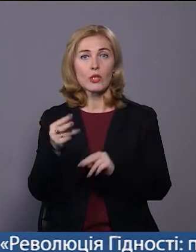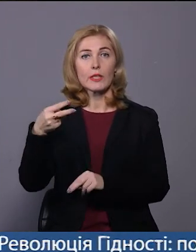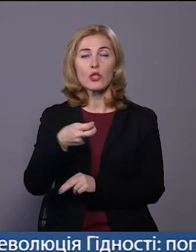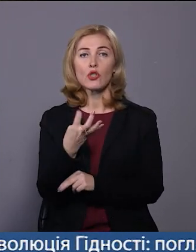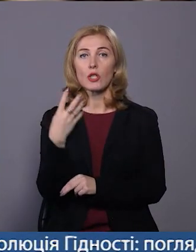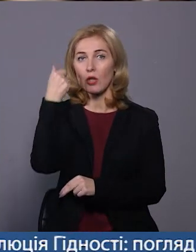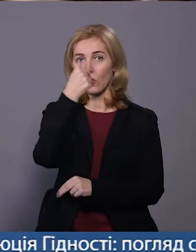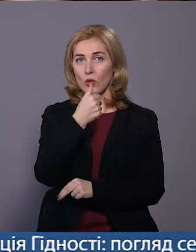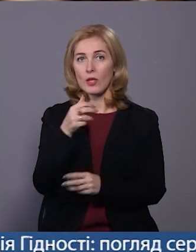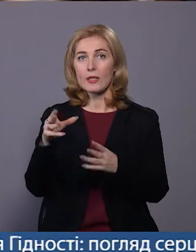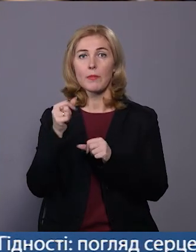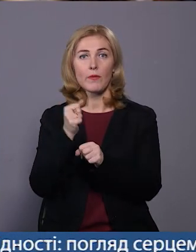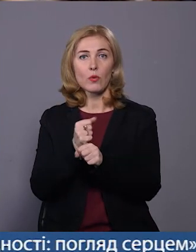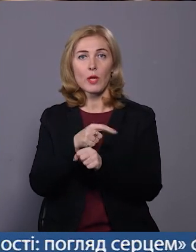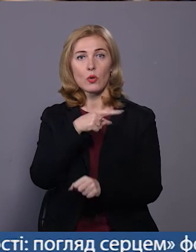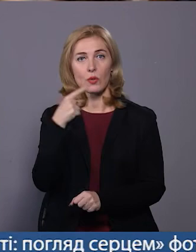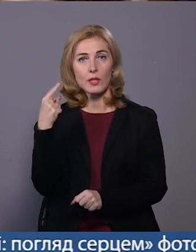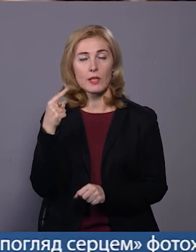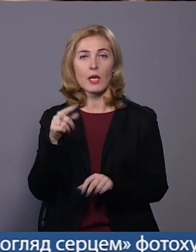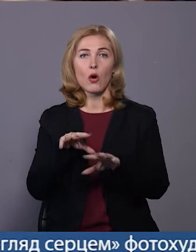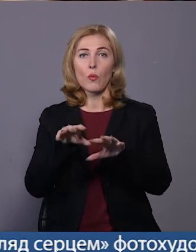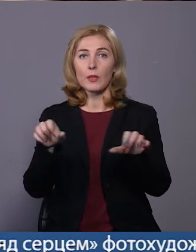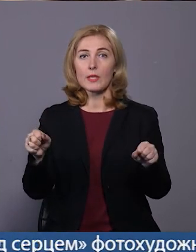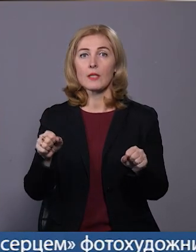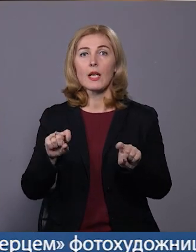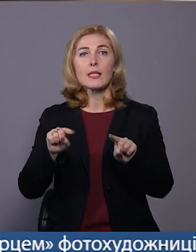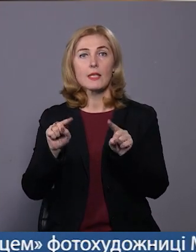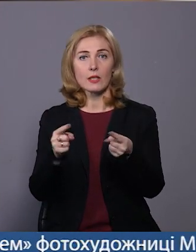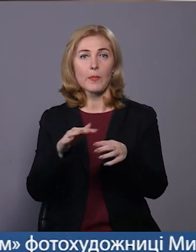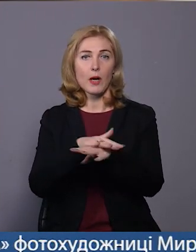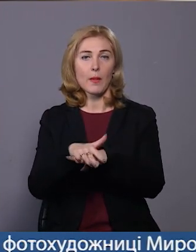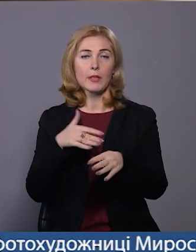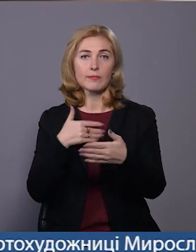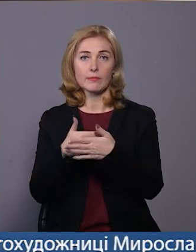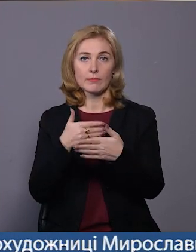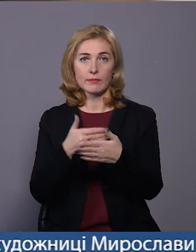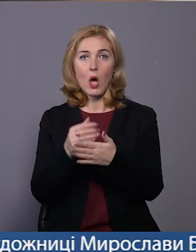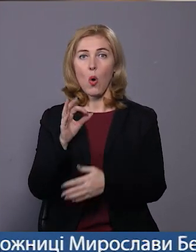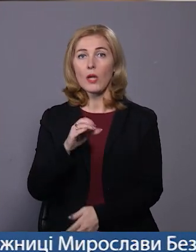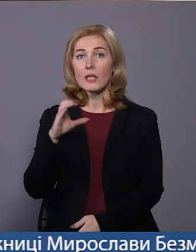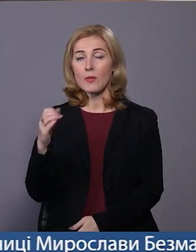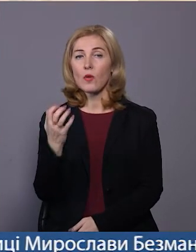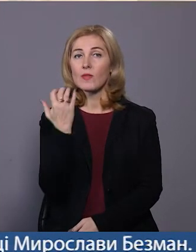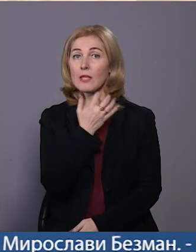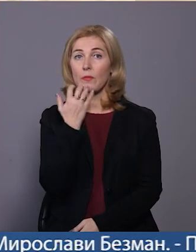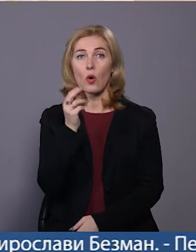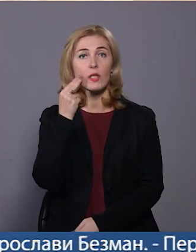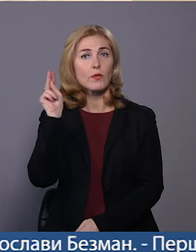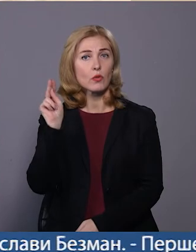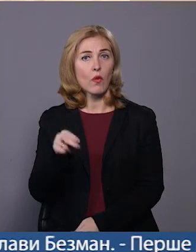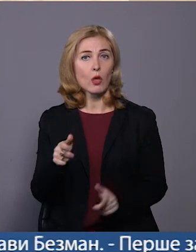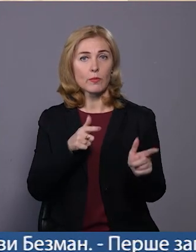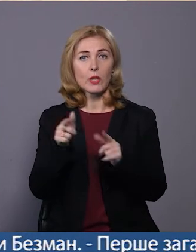року співробітники російських окупаційних силових структур затримали громадського активіста Олега Сенцова в Сімферополі та звинуватили у